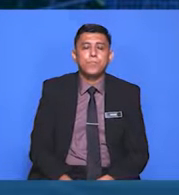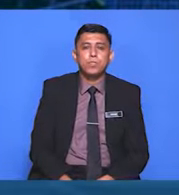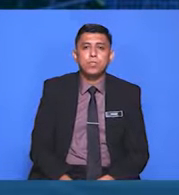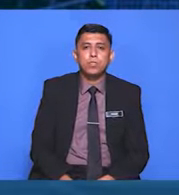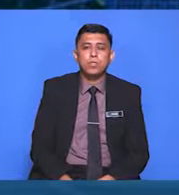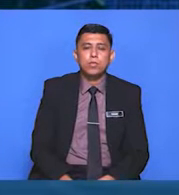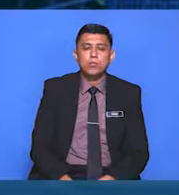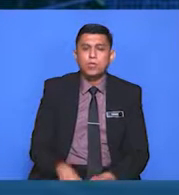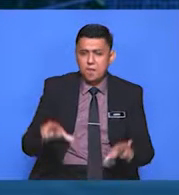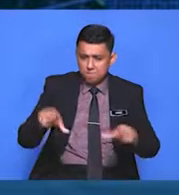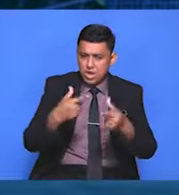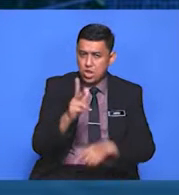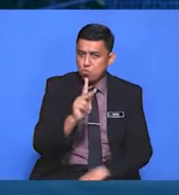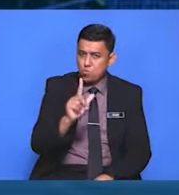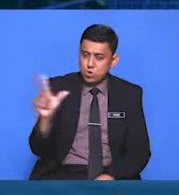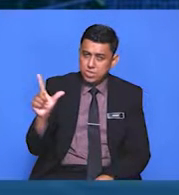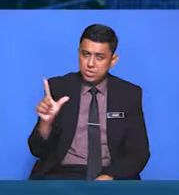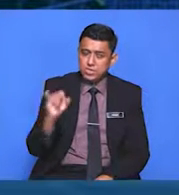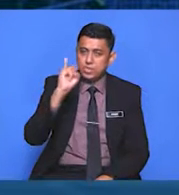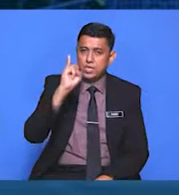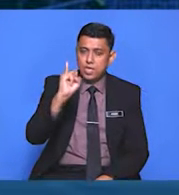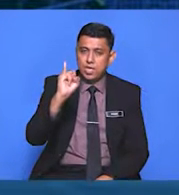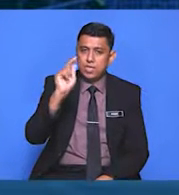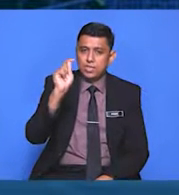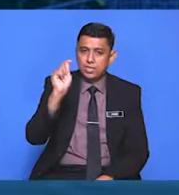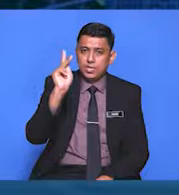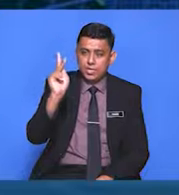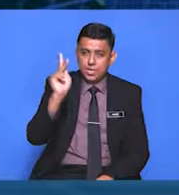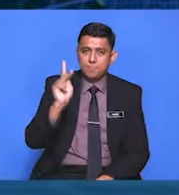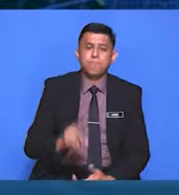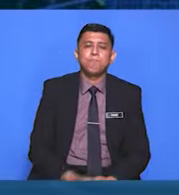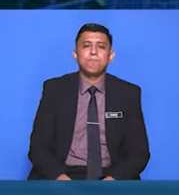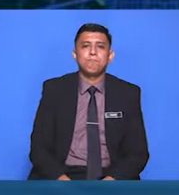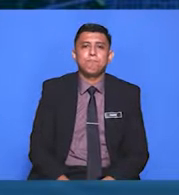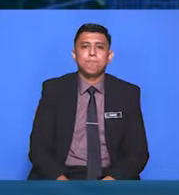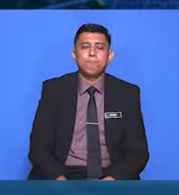Kesannya, berlakulah inflasi tolakkan kos.